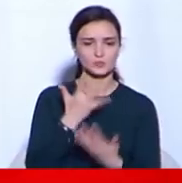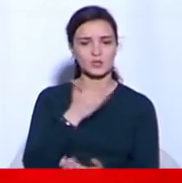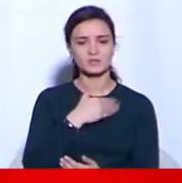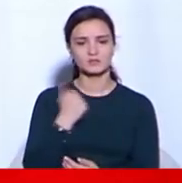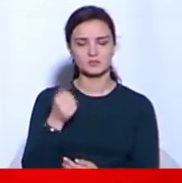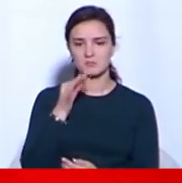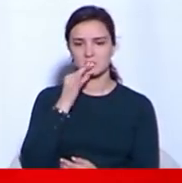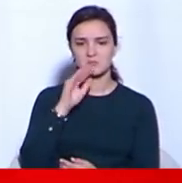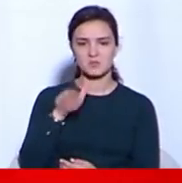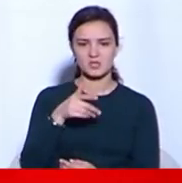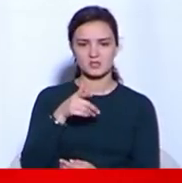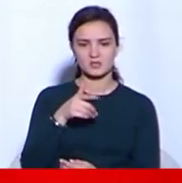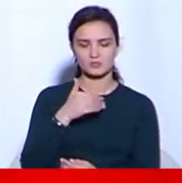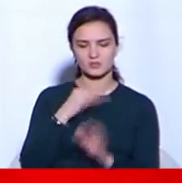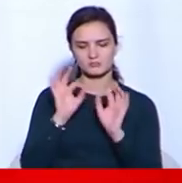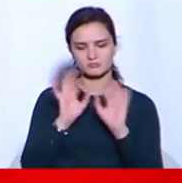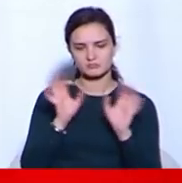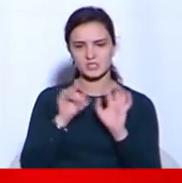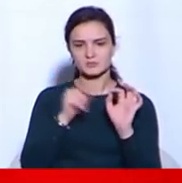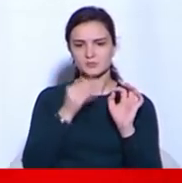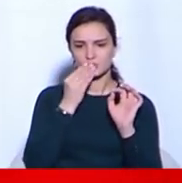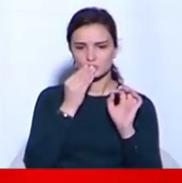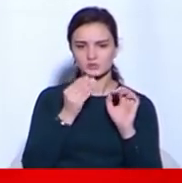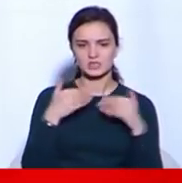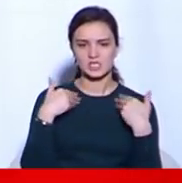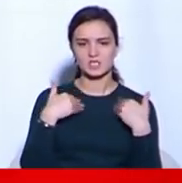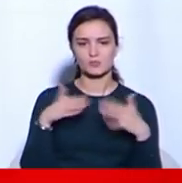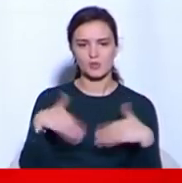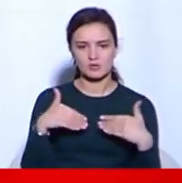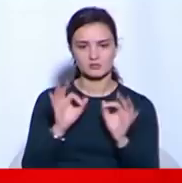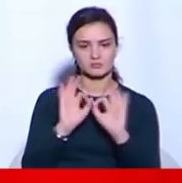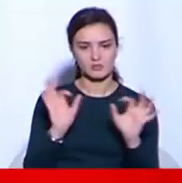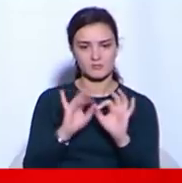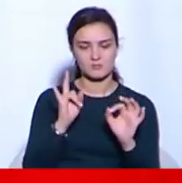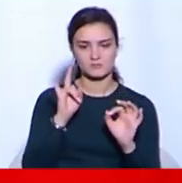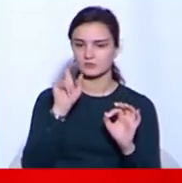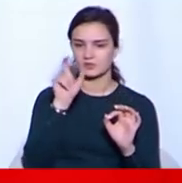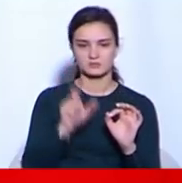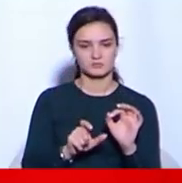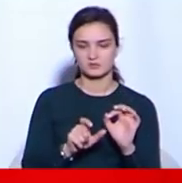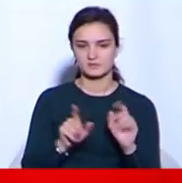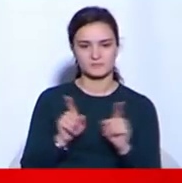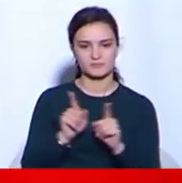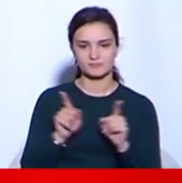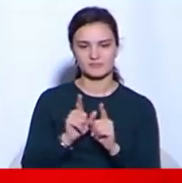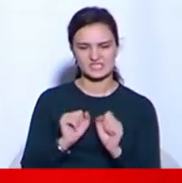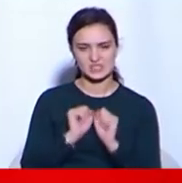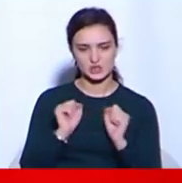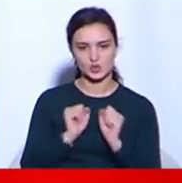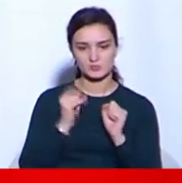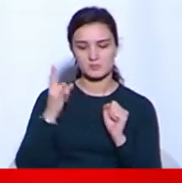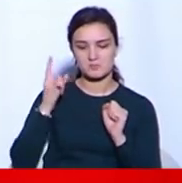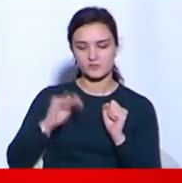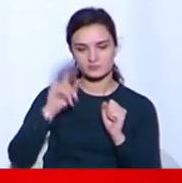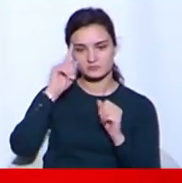გვინდა, მე როგორც არ უნდა განვუმარტოთ მას, რომ ეს პროდუქტები არც თუ ისე კარგია, ადამიანი ნებისმიერ ასაკში ცდილობს ამ